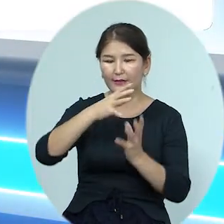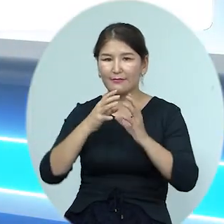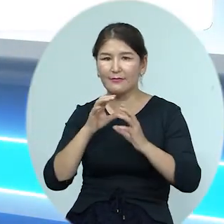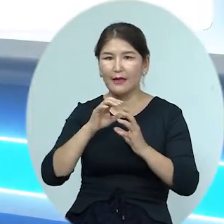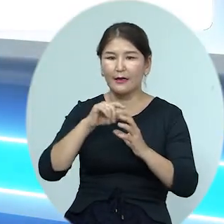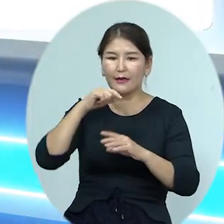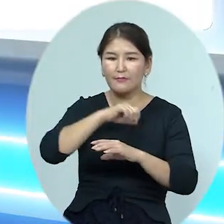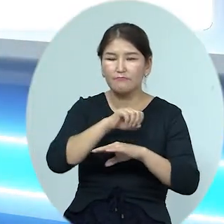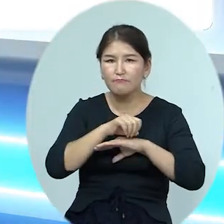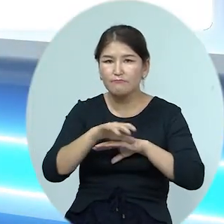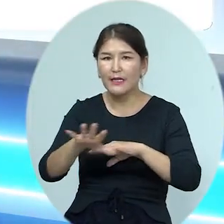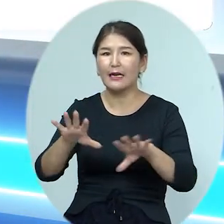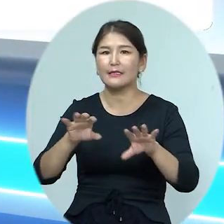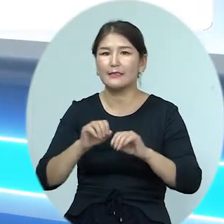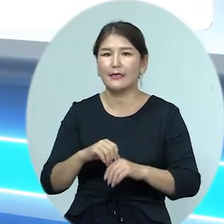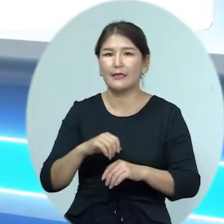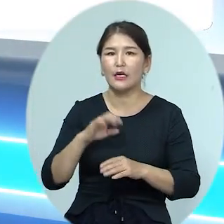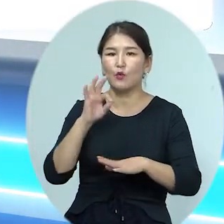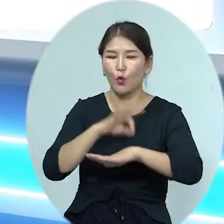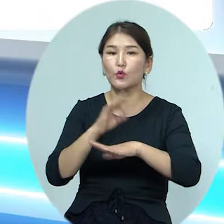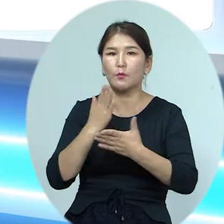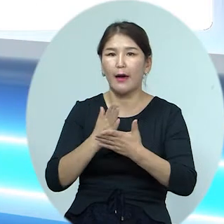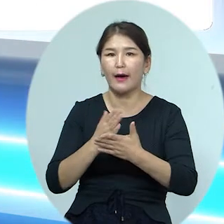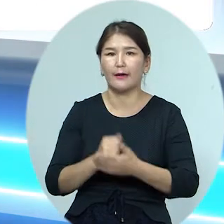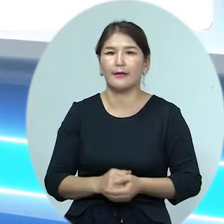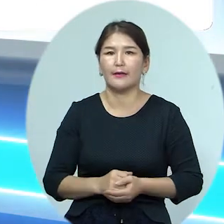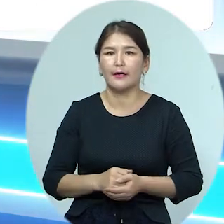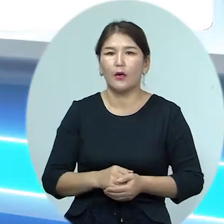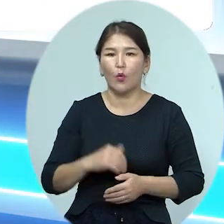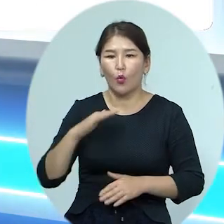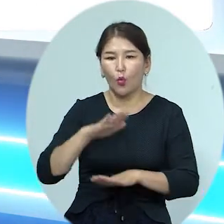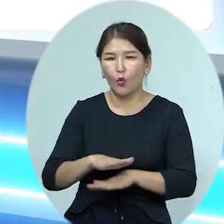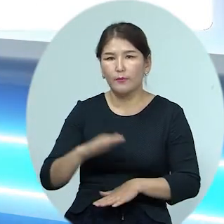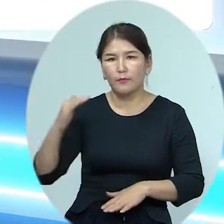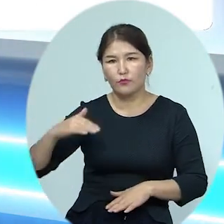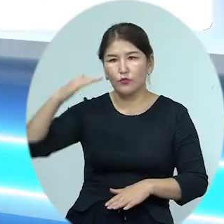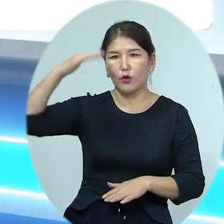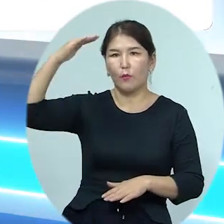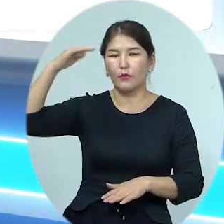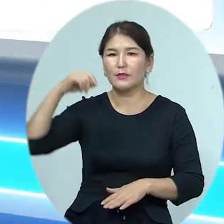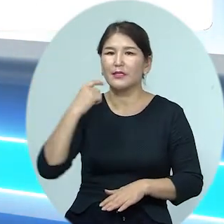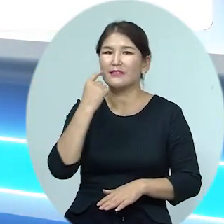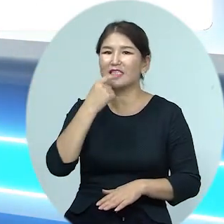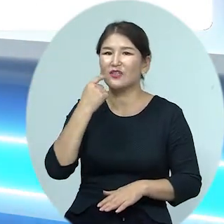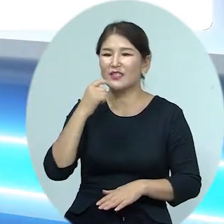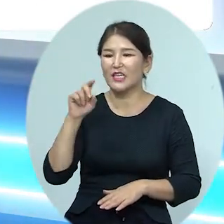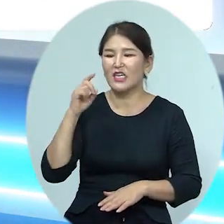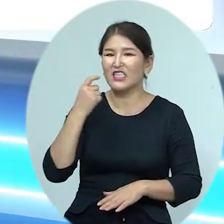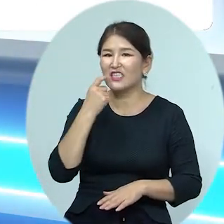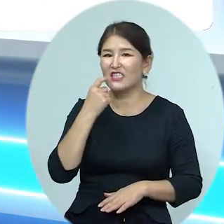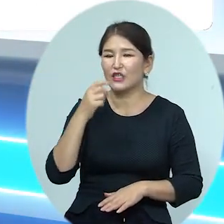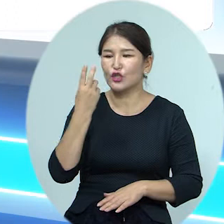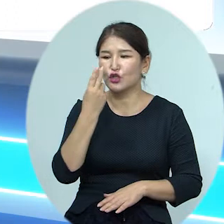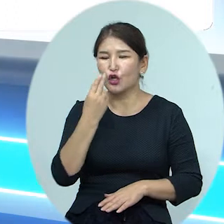батлагдсан. Хүүхдийн нас нэмэгдэж хүүхэд том болох тусам бол шүд цоорох өвчинд өртөх магадлал нь дагаж өсөж байдаг.